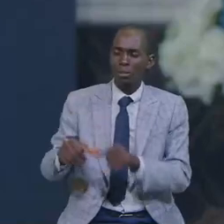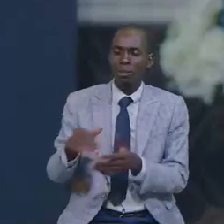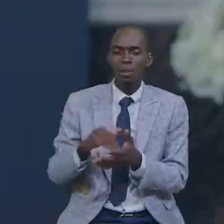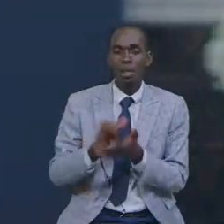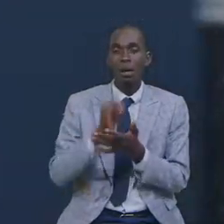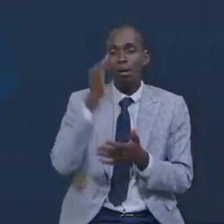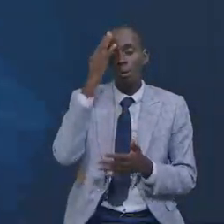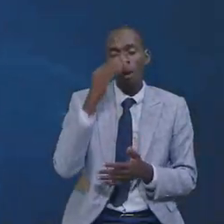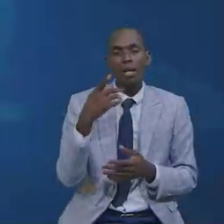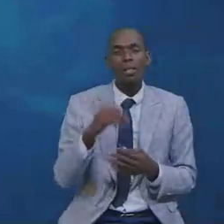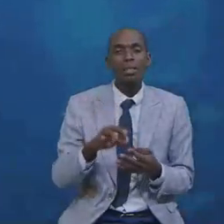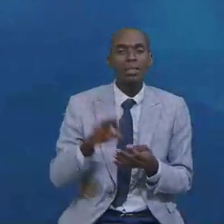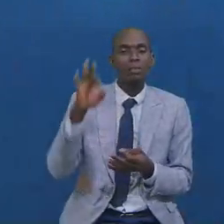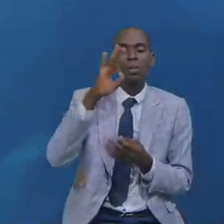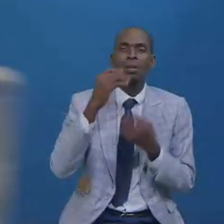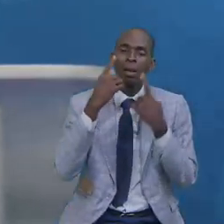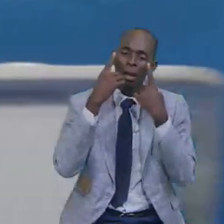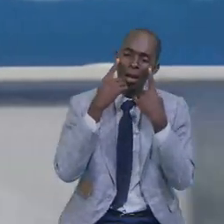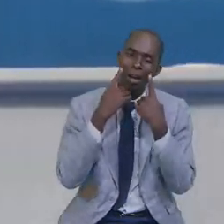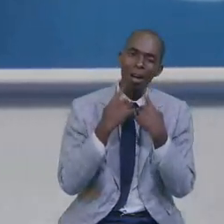pour ces décrire